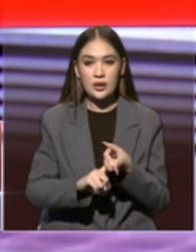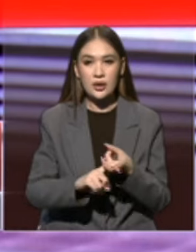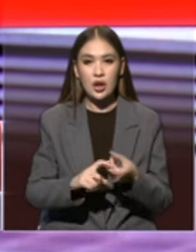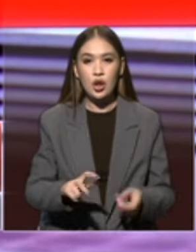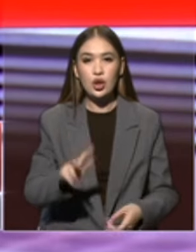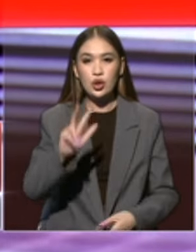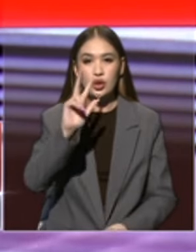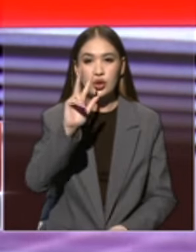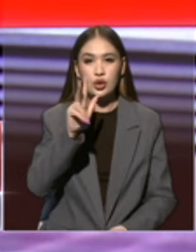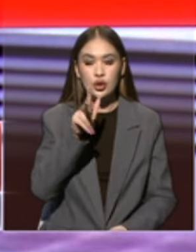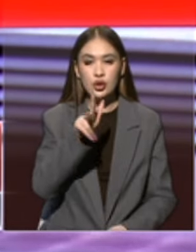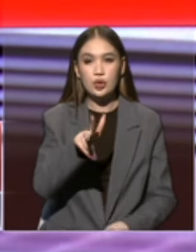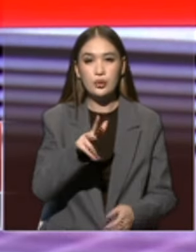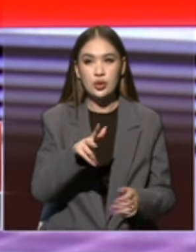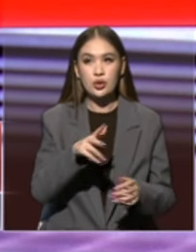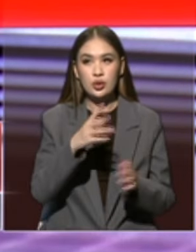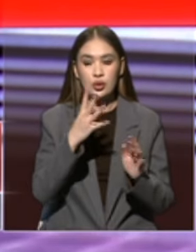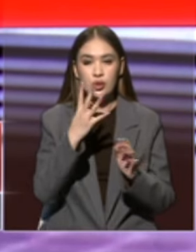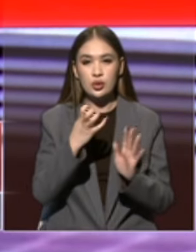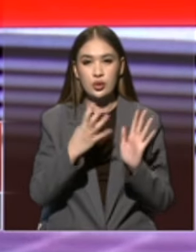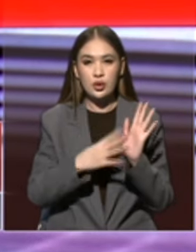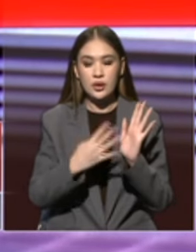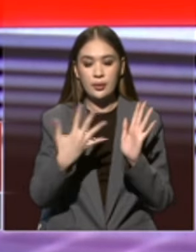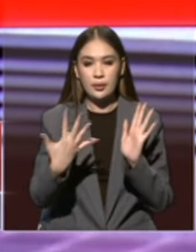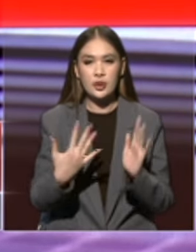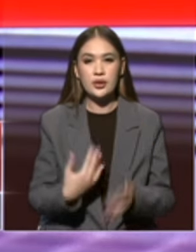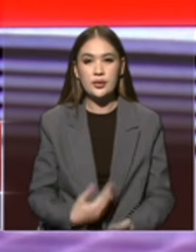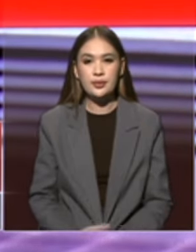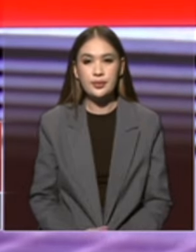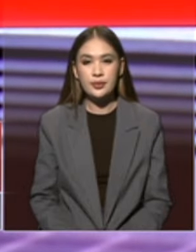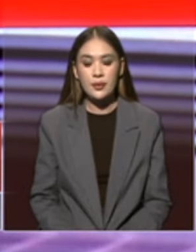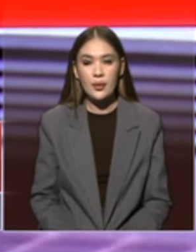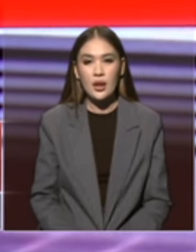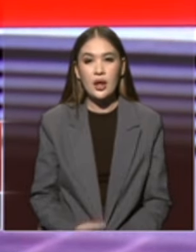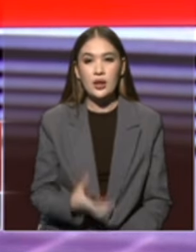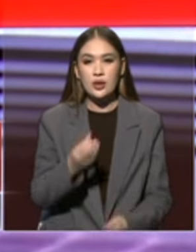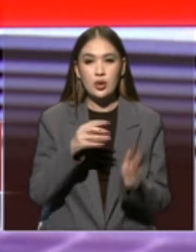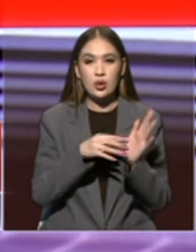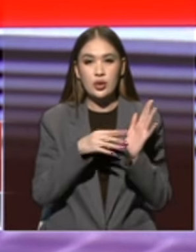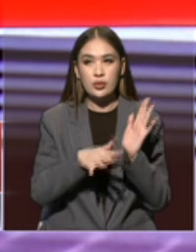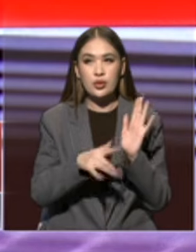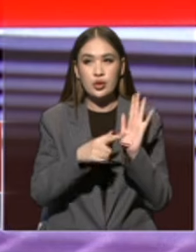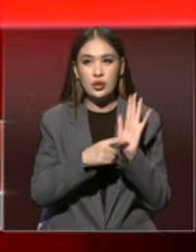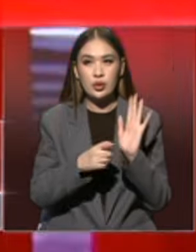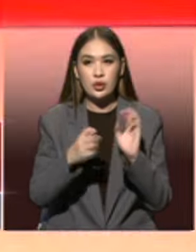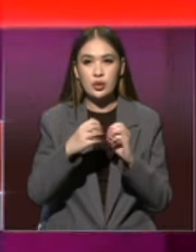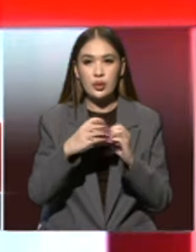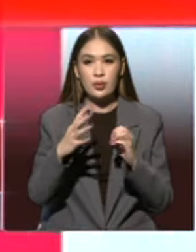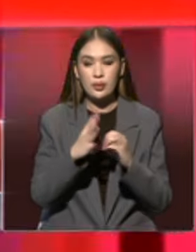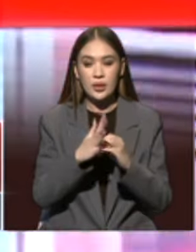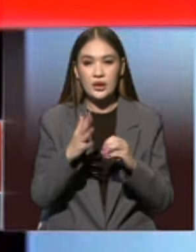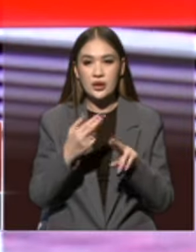қанша? 3495 үй. И тағы да 9715 тұрғын үй